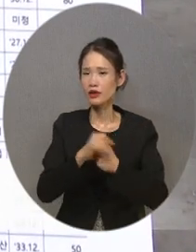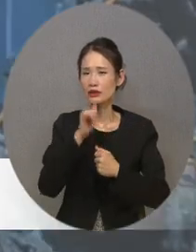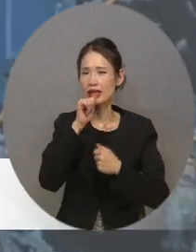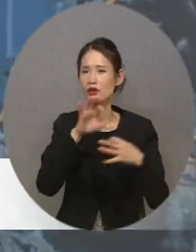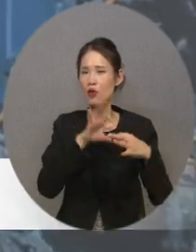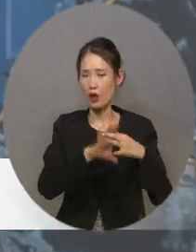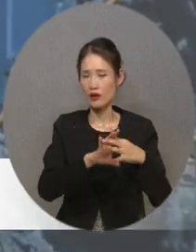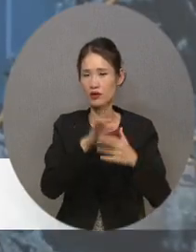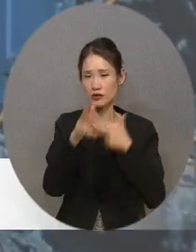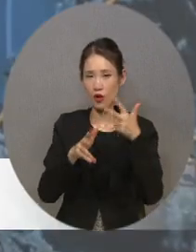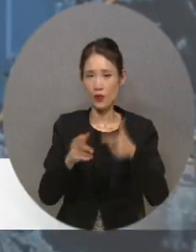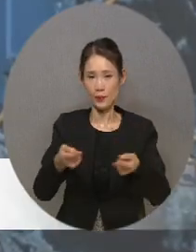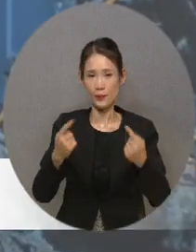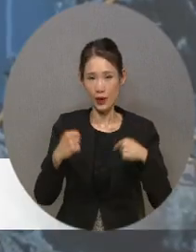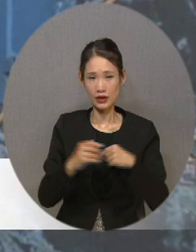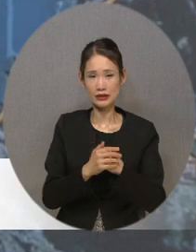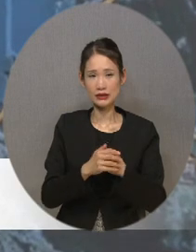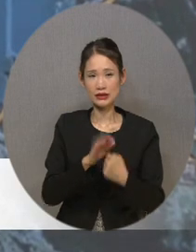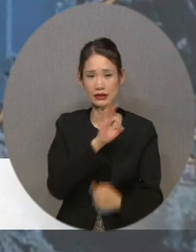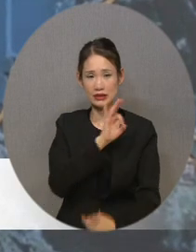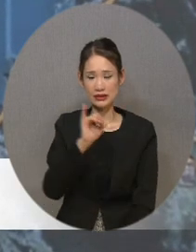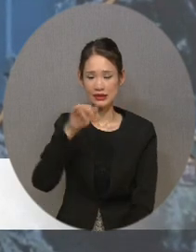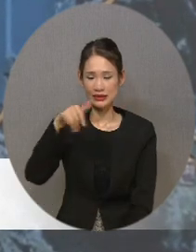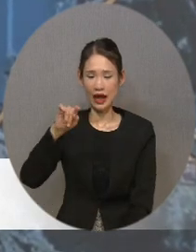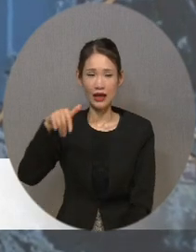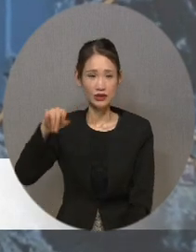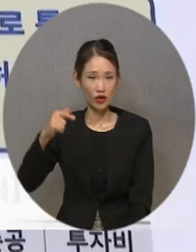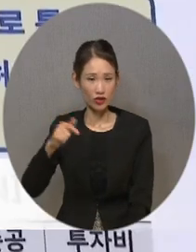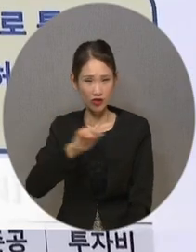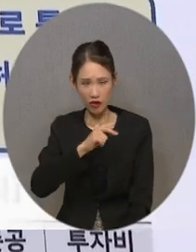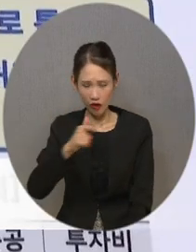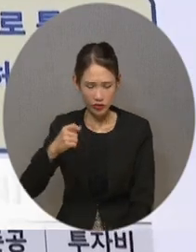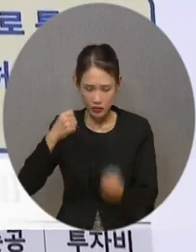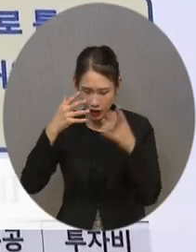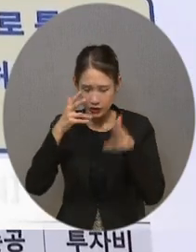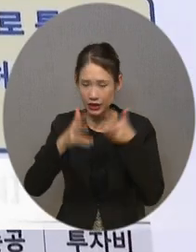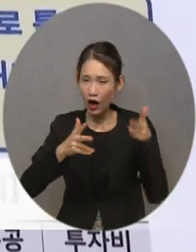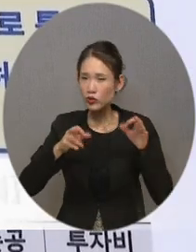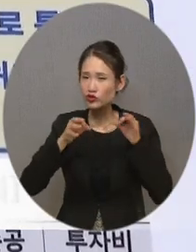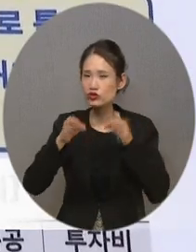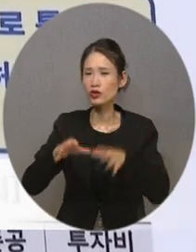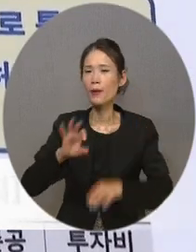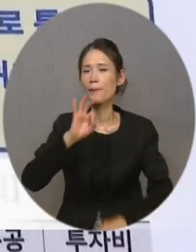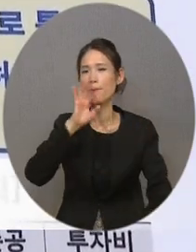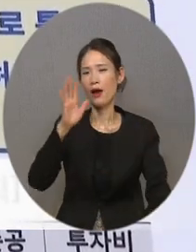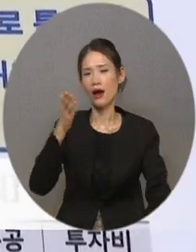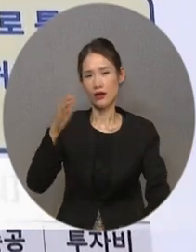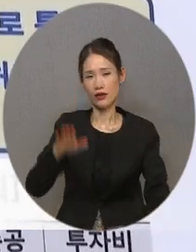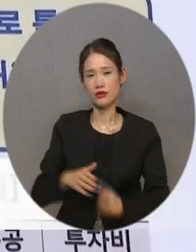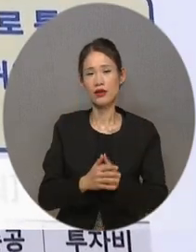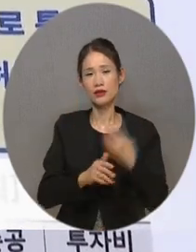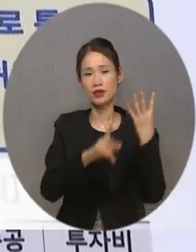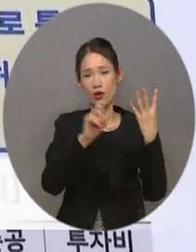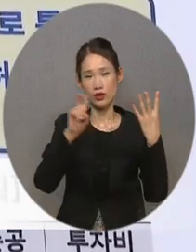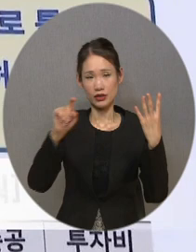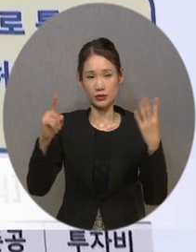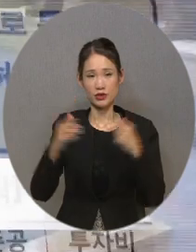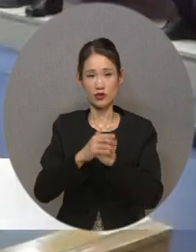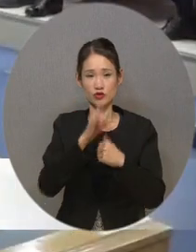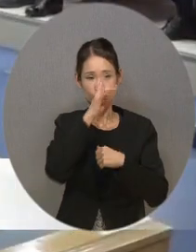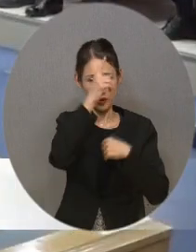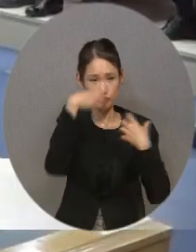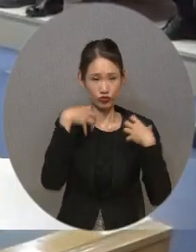있어 2차 전지 등 신산업 투자가 불가했으나 지난해 11월부터 중앙부처의 전남도와